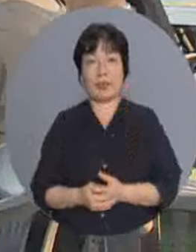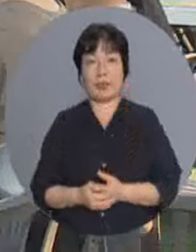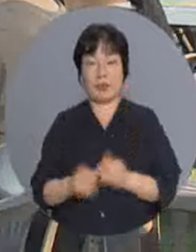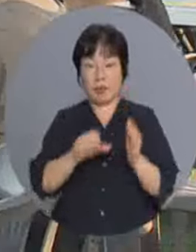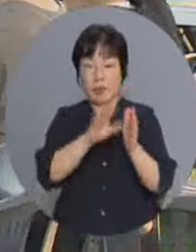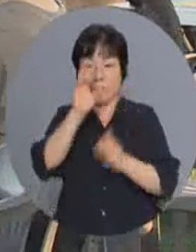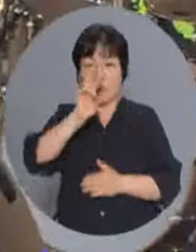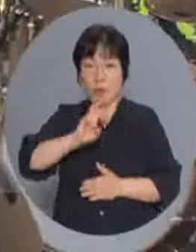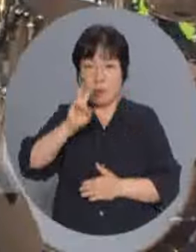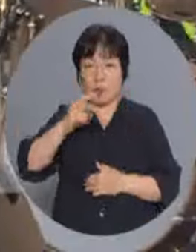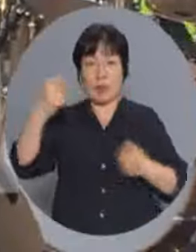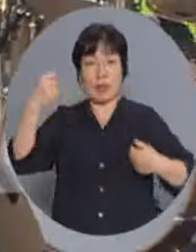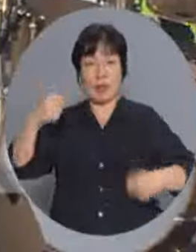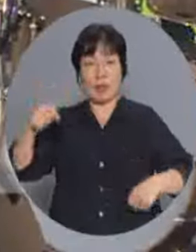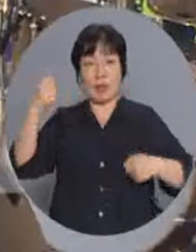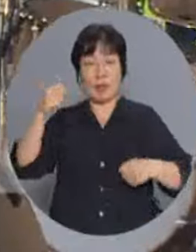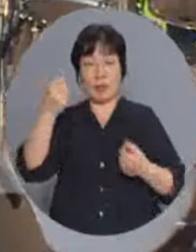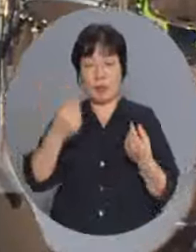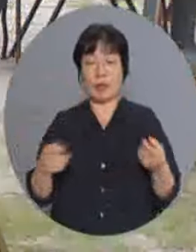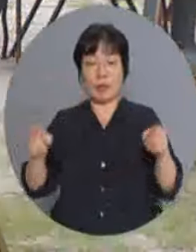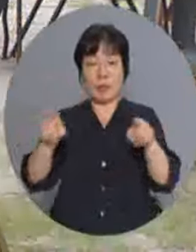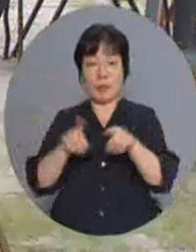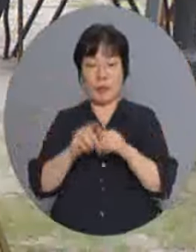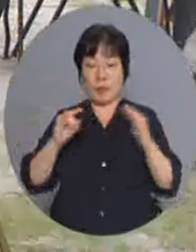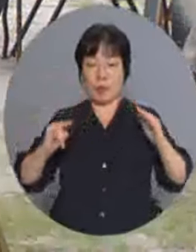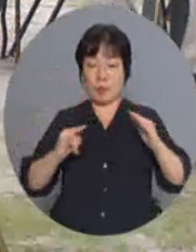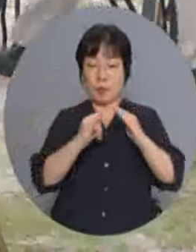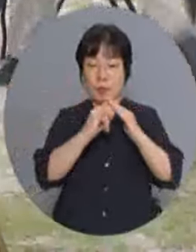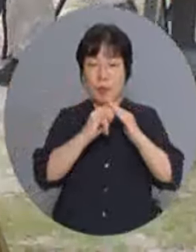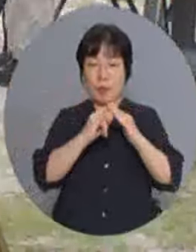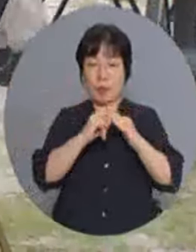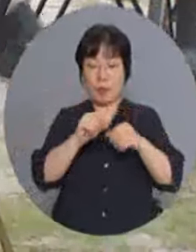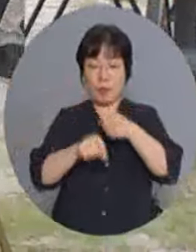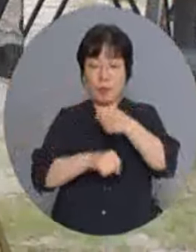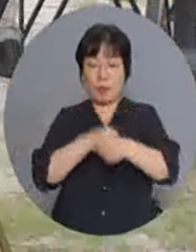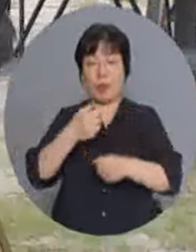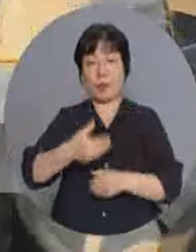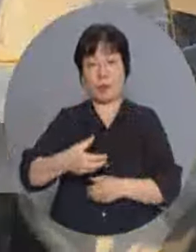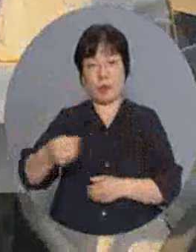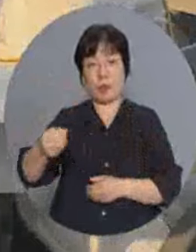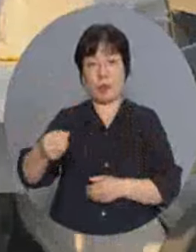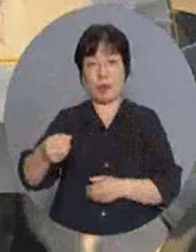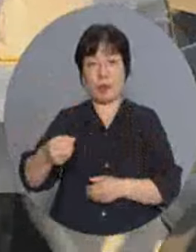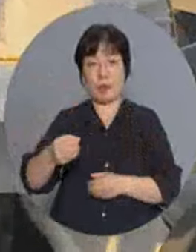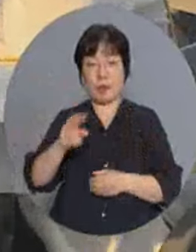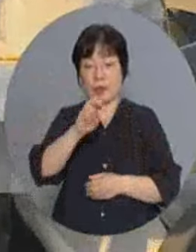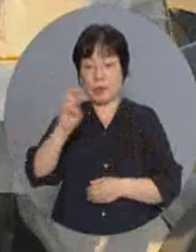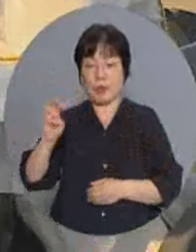유명 가수는 물론 EDM 공연이 더해지고 캠핑 장비까지 무료로 이용할 수 있다